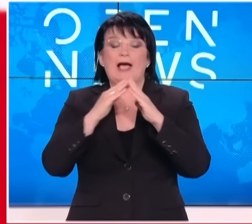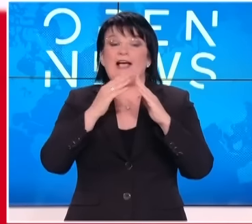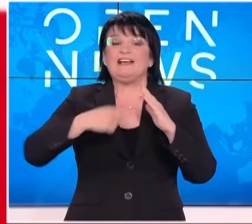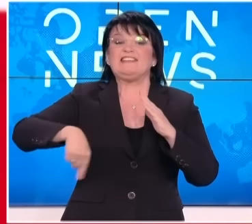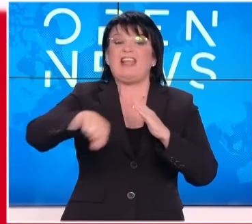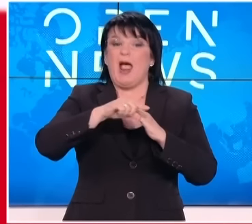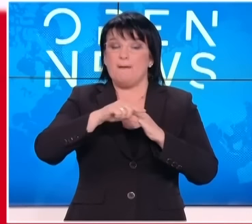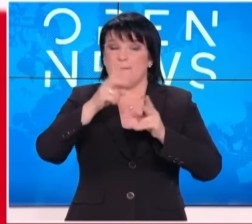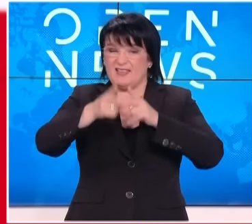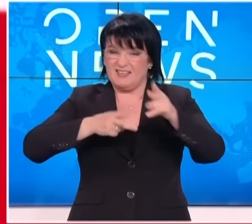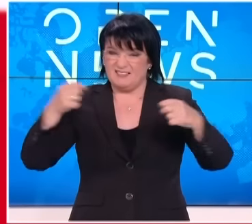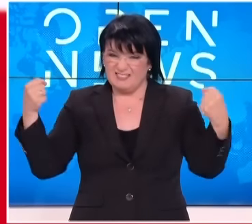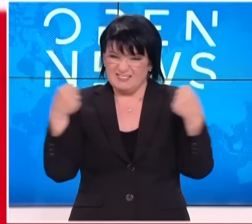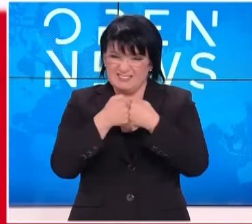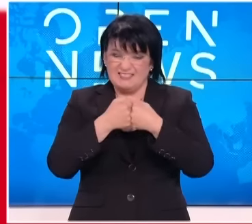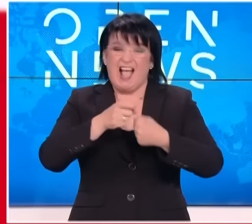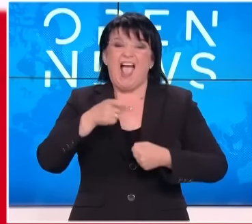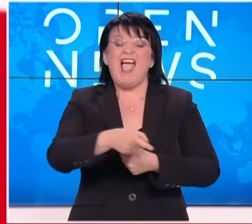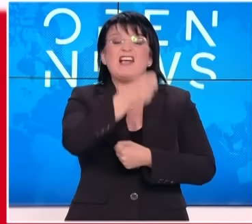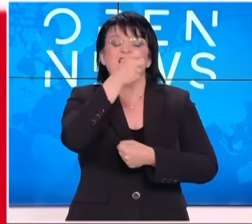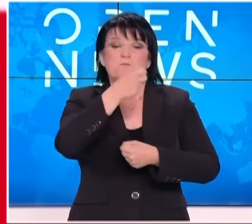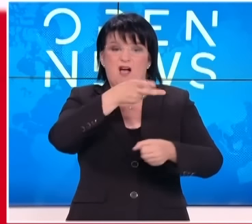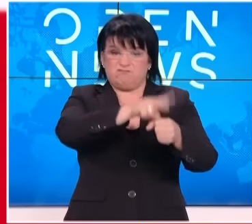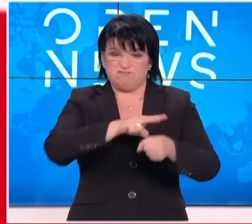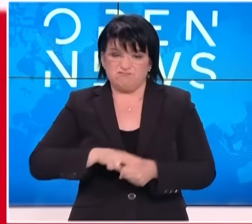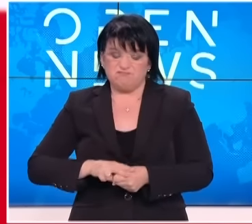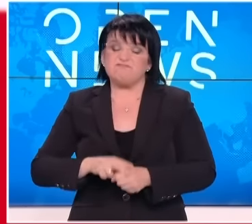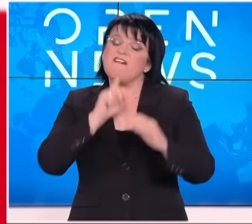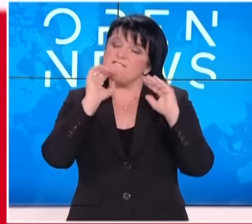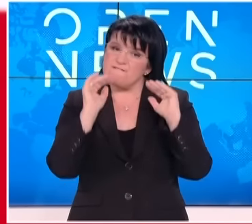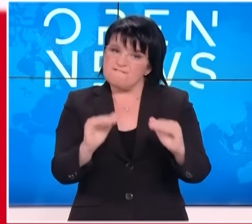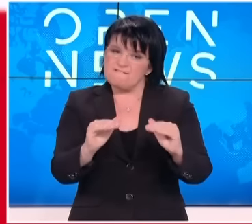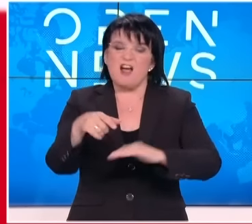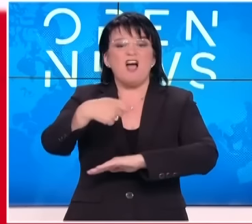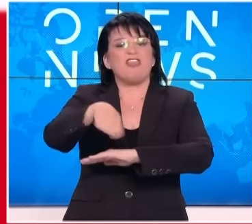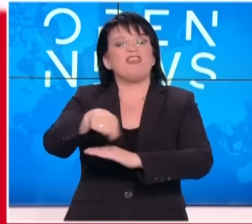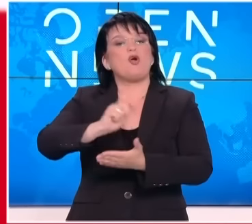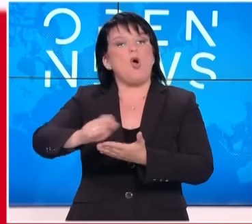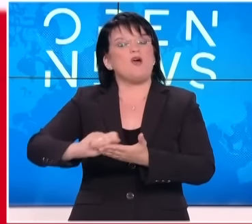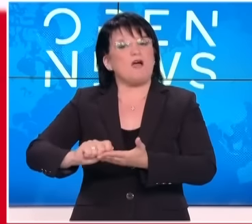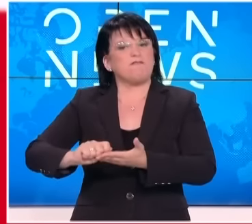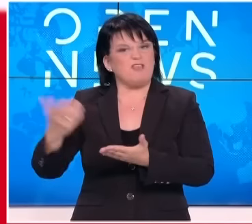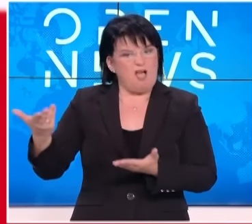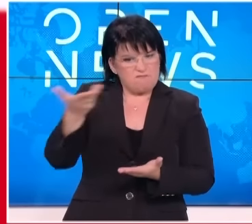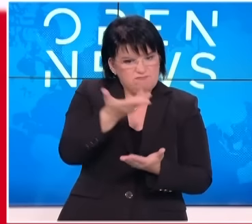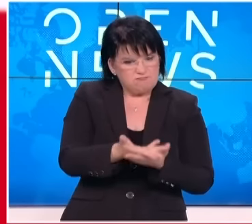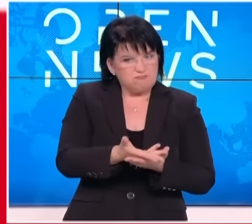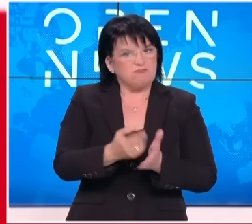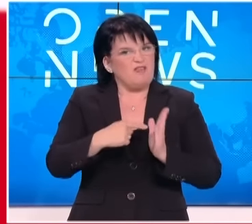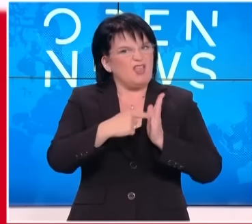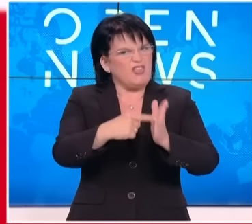και το έγκλημα των τεμπών που ακόμα συνεχίζεται και μάλιστα τώρα με τη δικογραφία που ήρθε όπου